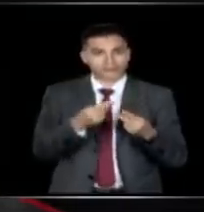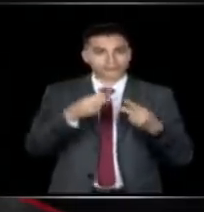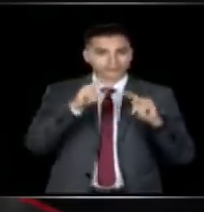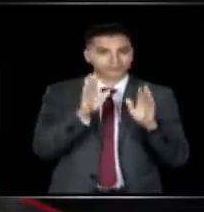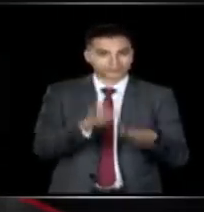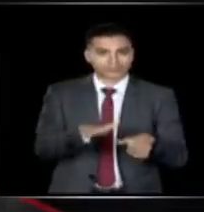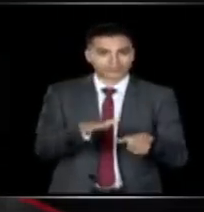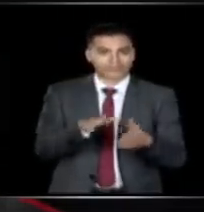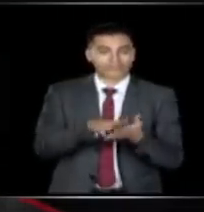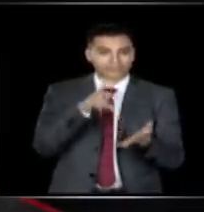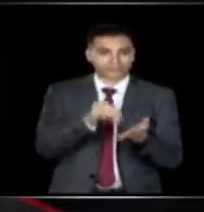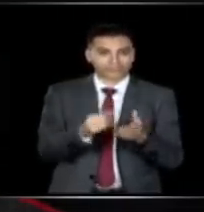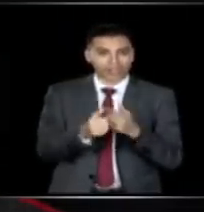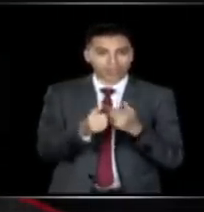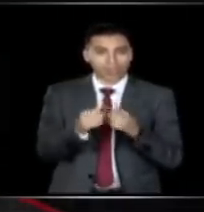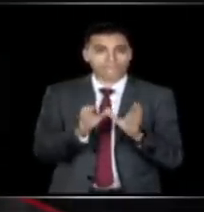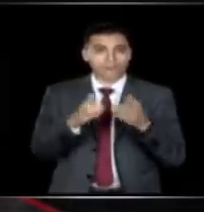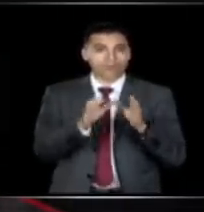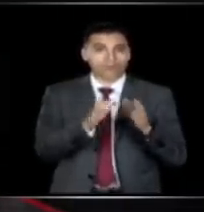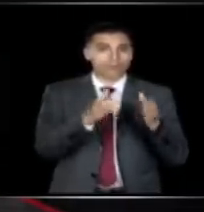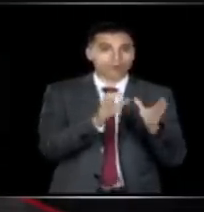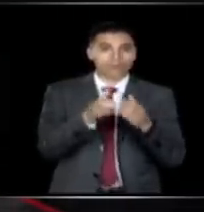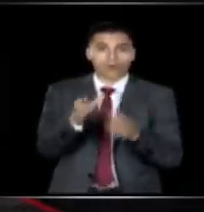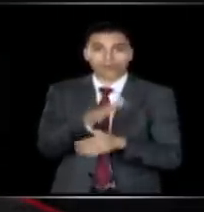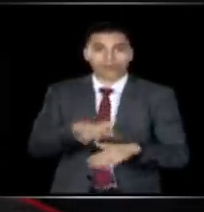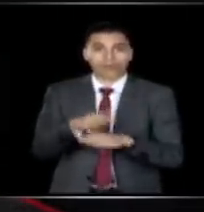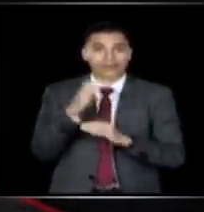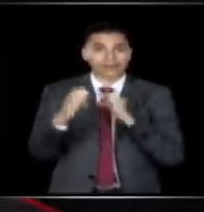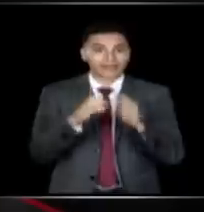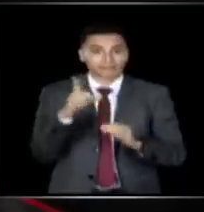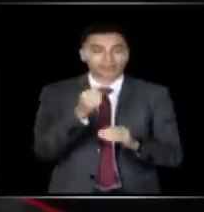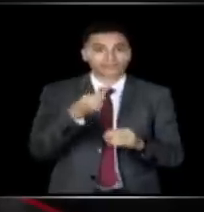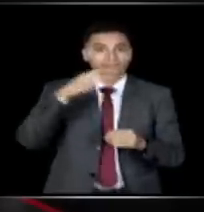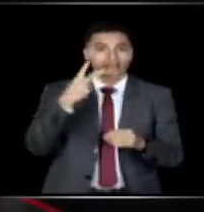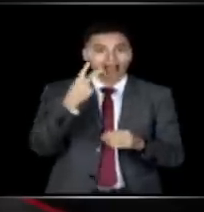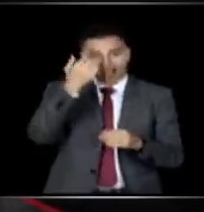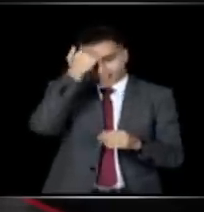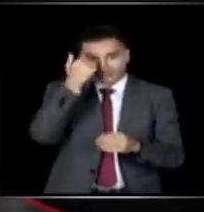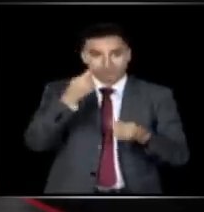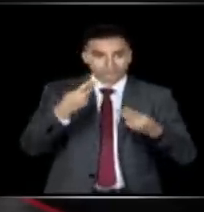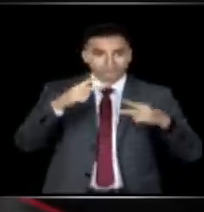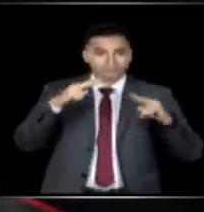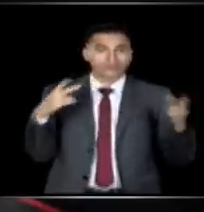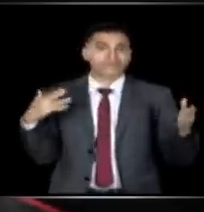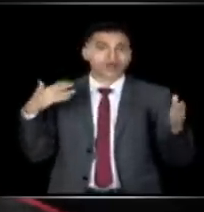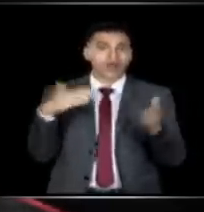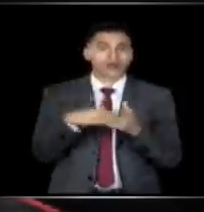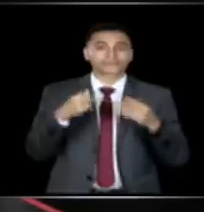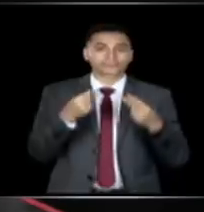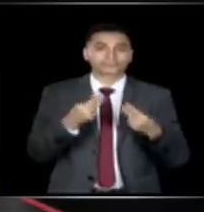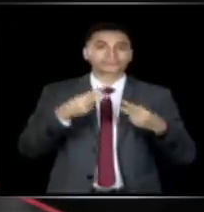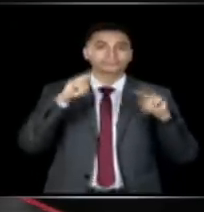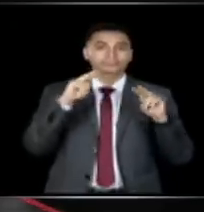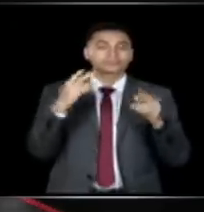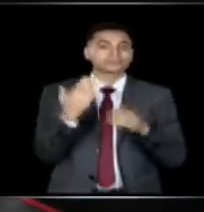نقدي. في مرحلة المجموعات كل نقطة ب2000 جنيه وهيتضاعف الرقم وصولاً للمباراة